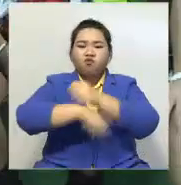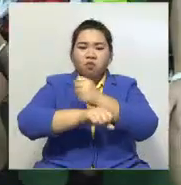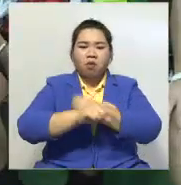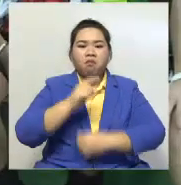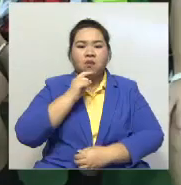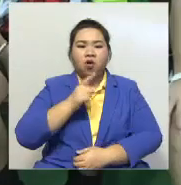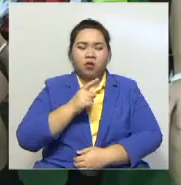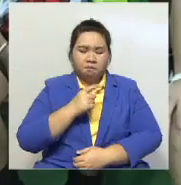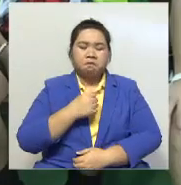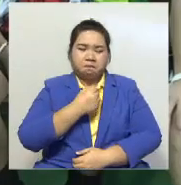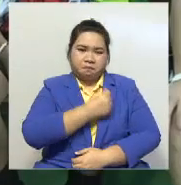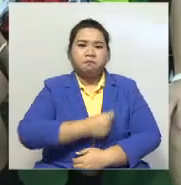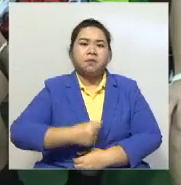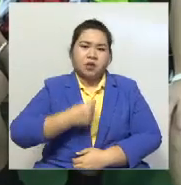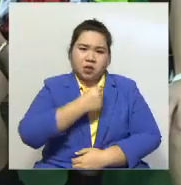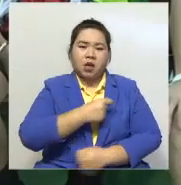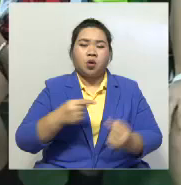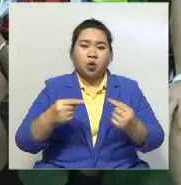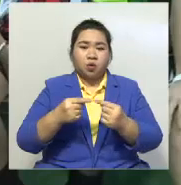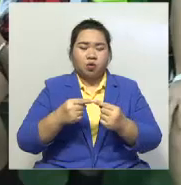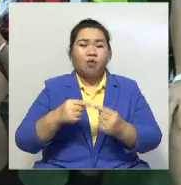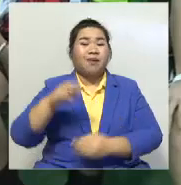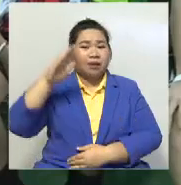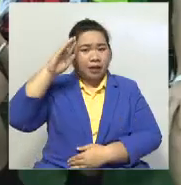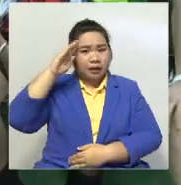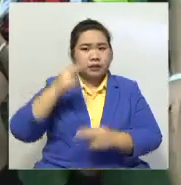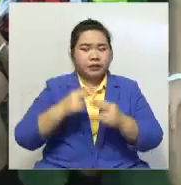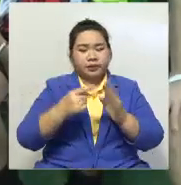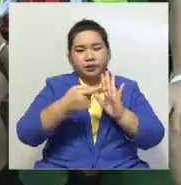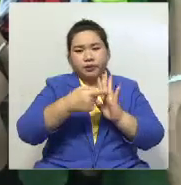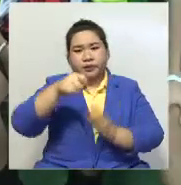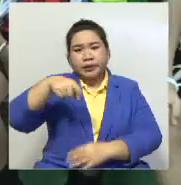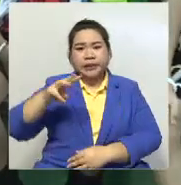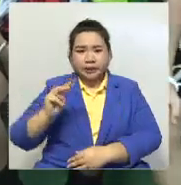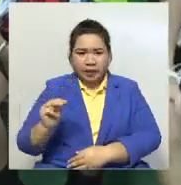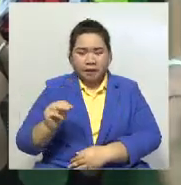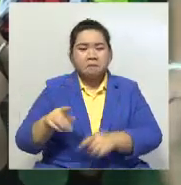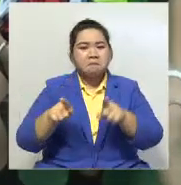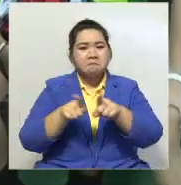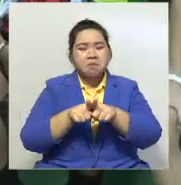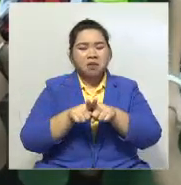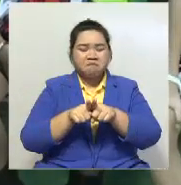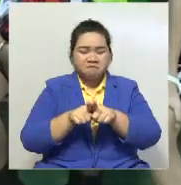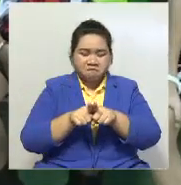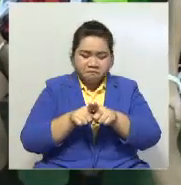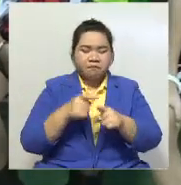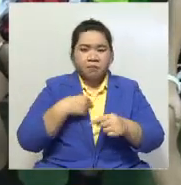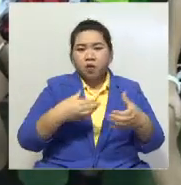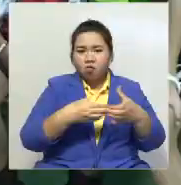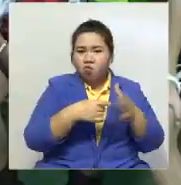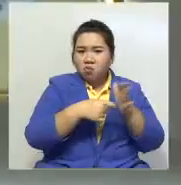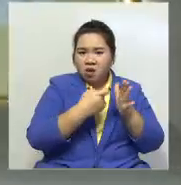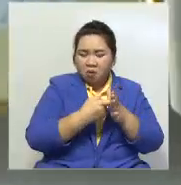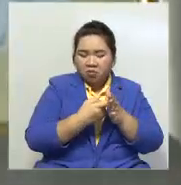าวรู้สึกเสียใจกับการจากไปของนาวาตรีสมานกุนันหรือจ่าแซมเพราะว่าเหมือนเป็นต้นเหตุให้จ่าแซมเสียชีวิ